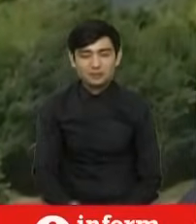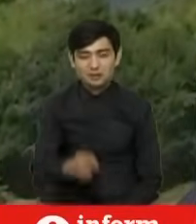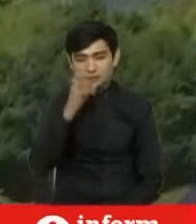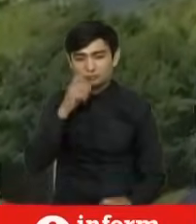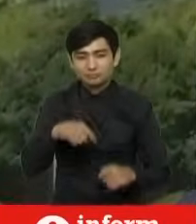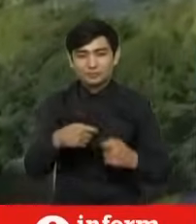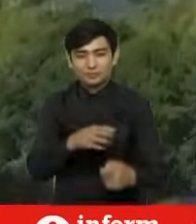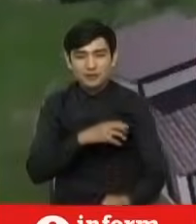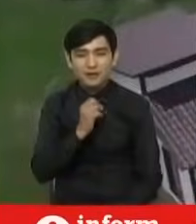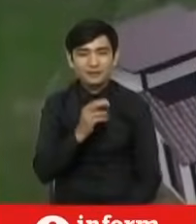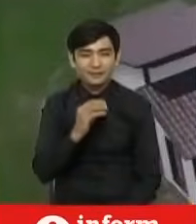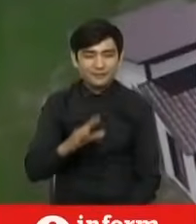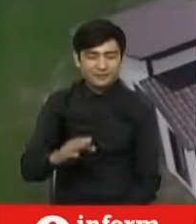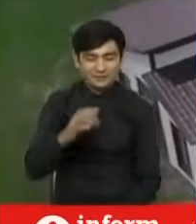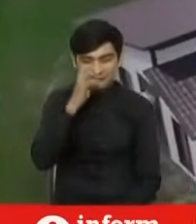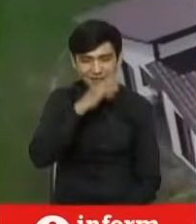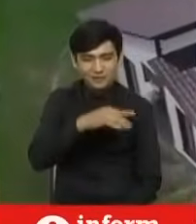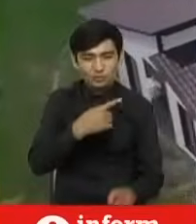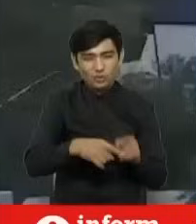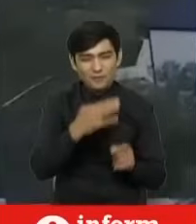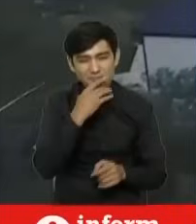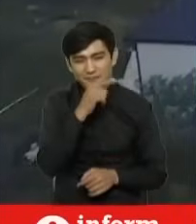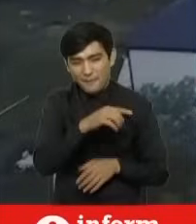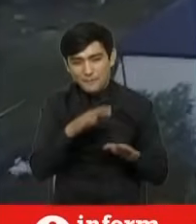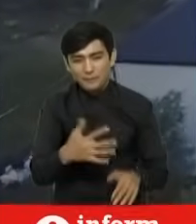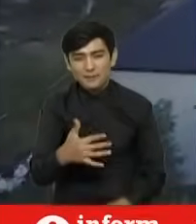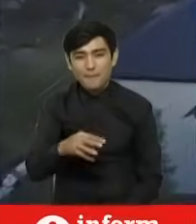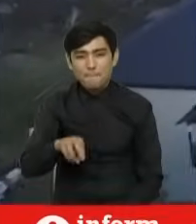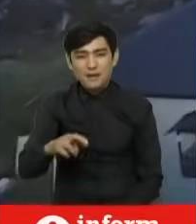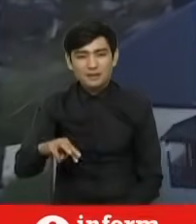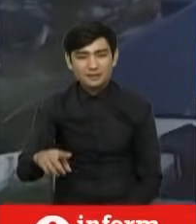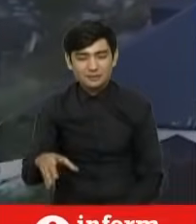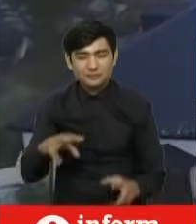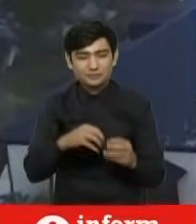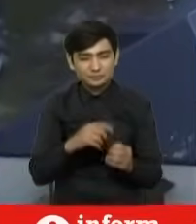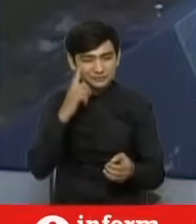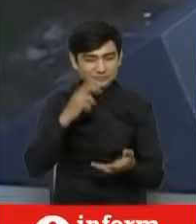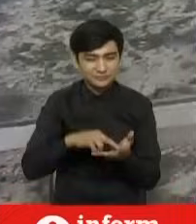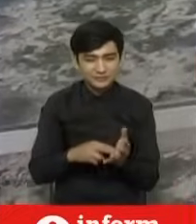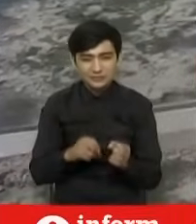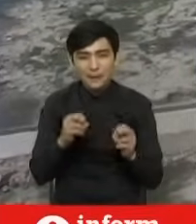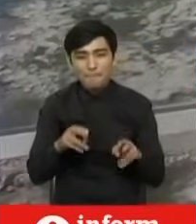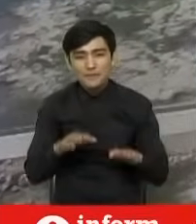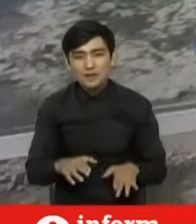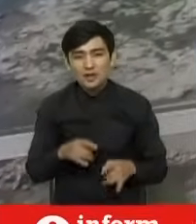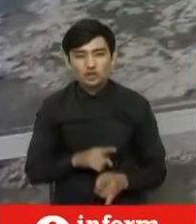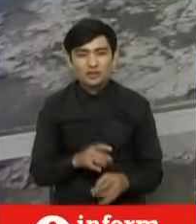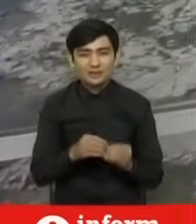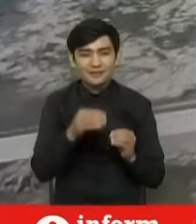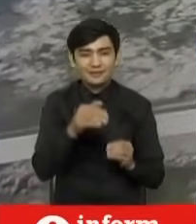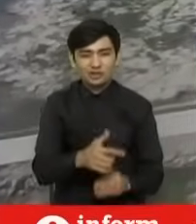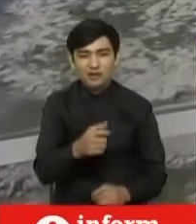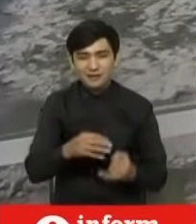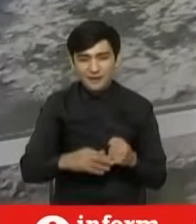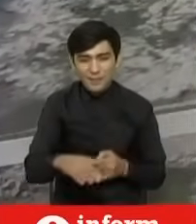переданы активы в стране и за рубежом более чем на 50 миллиардов тенге. В их числе стратегические месторождения, десятки тысяч